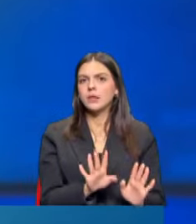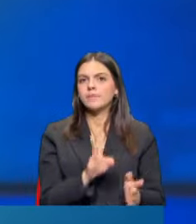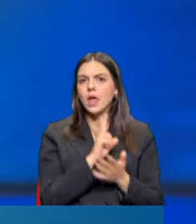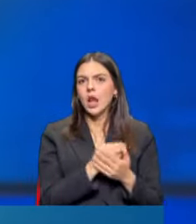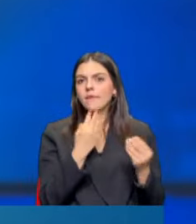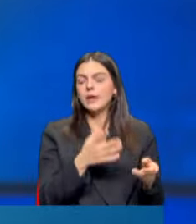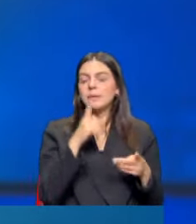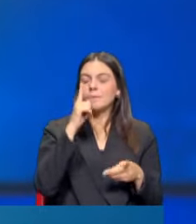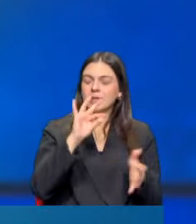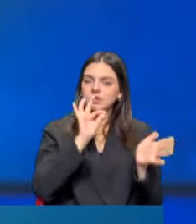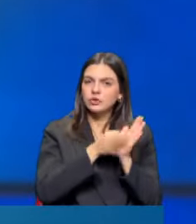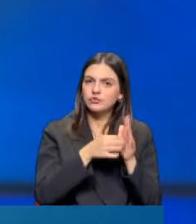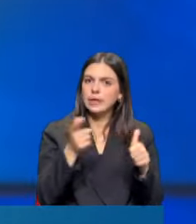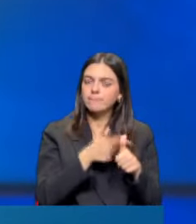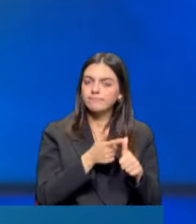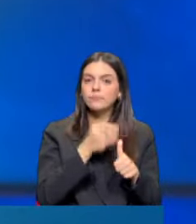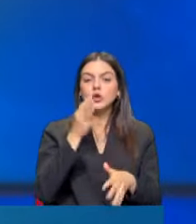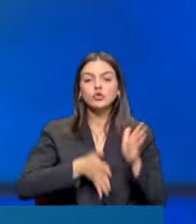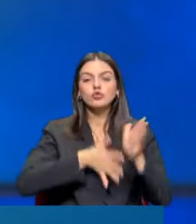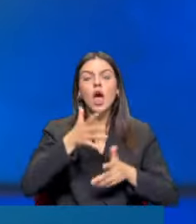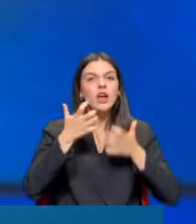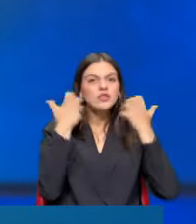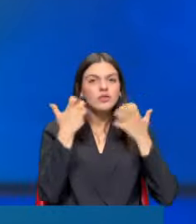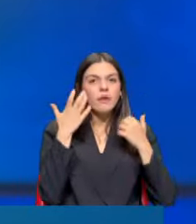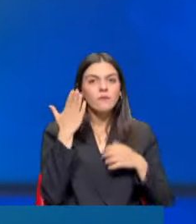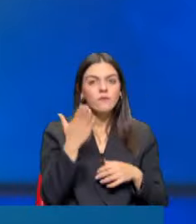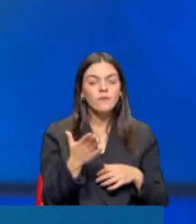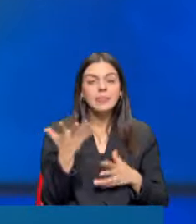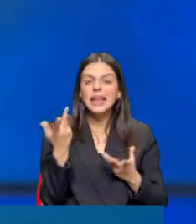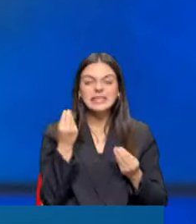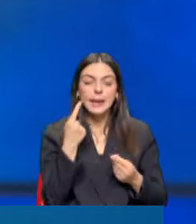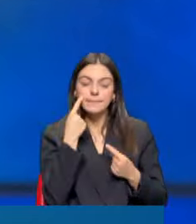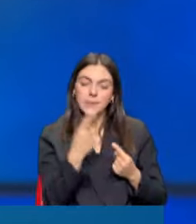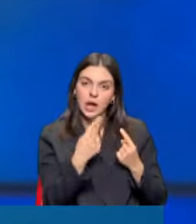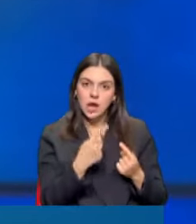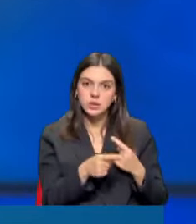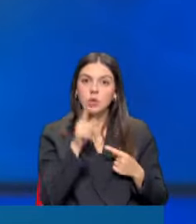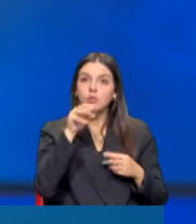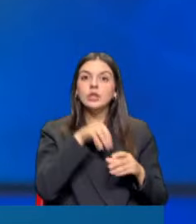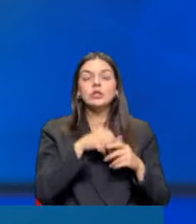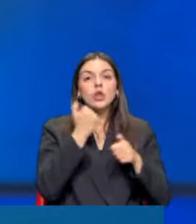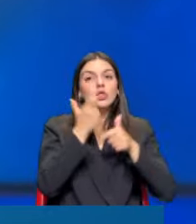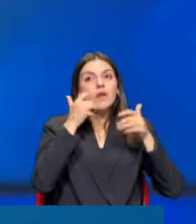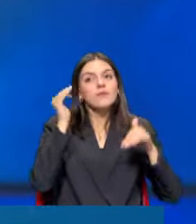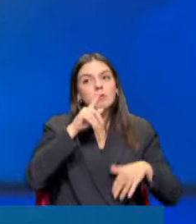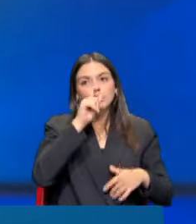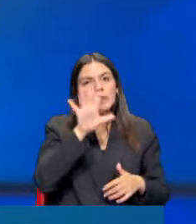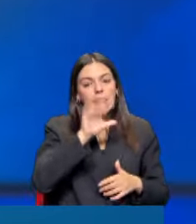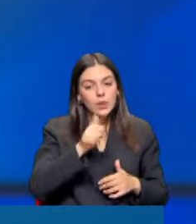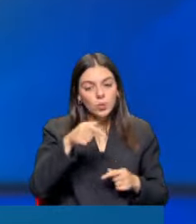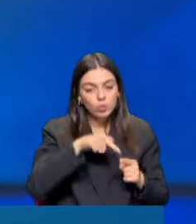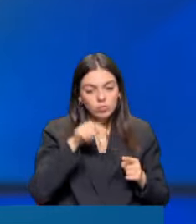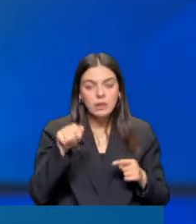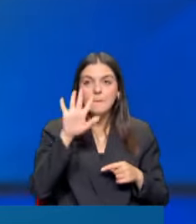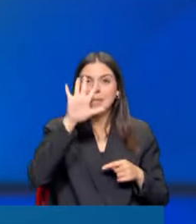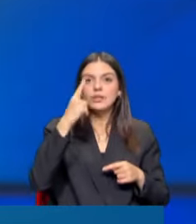aşamada stratejimiz sokak canlılarına nasıl iyi bakarız? Bunun için de göreve geldiğimiz yaklaşık 150 günde